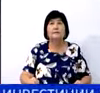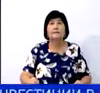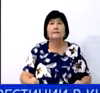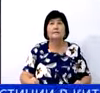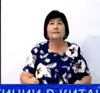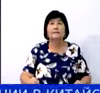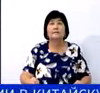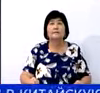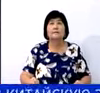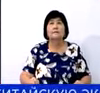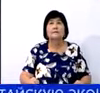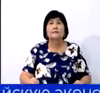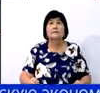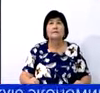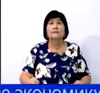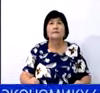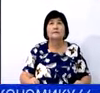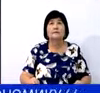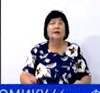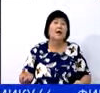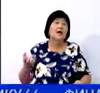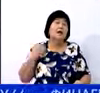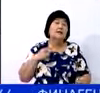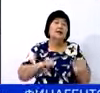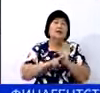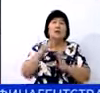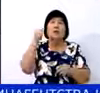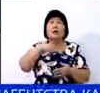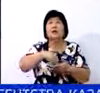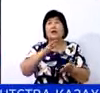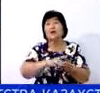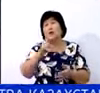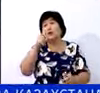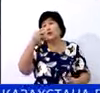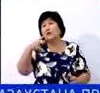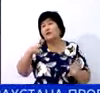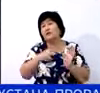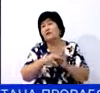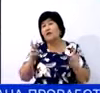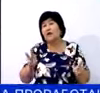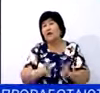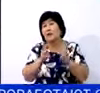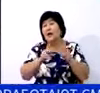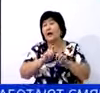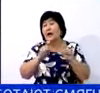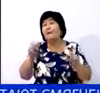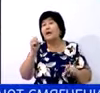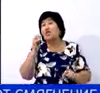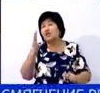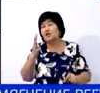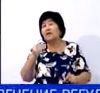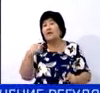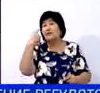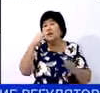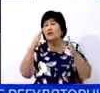басынан 138 өрт оқиғасы орын алды. В Кызылорде с начала года зарегистрировано 138 пожаров. На объектах 14, в